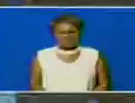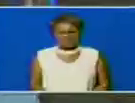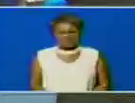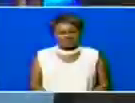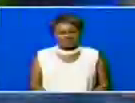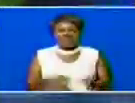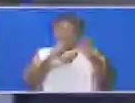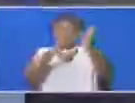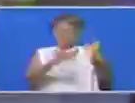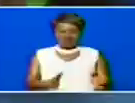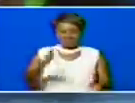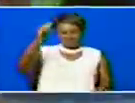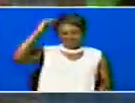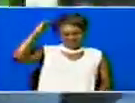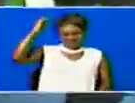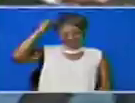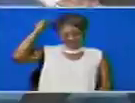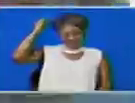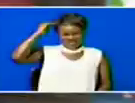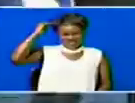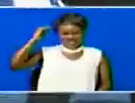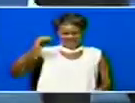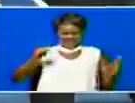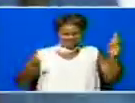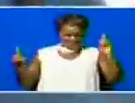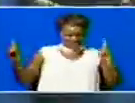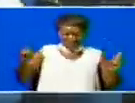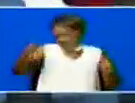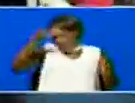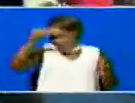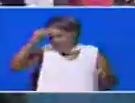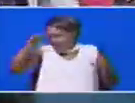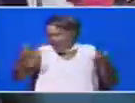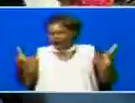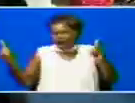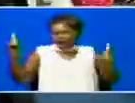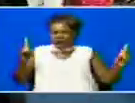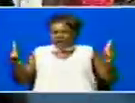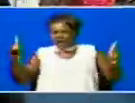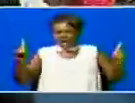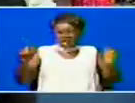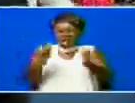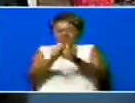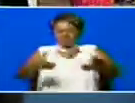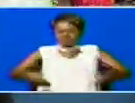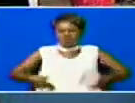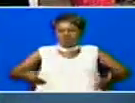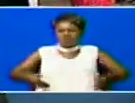Ni mwanahabari Frank Otieno akitoa ama pengine kupokea elimu ya densi kwa vijana.